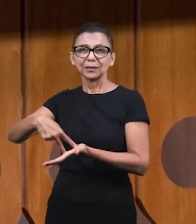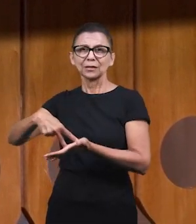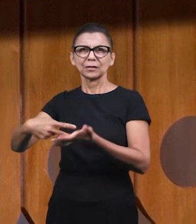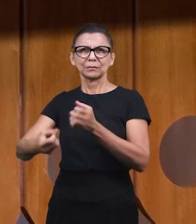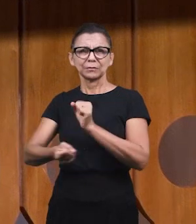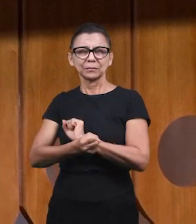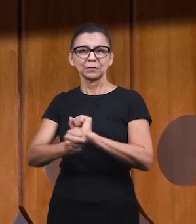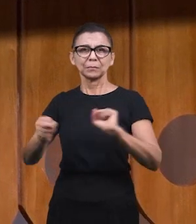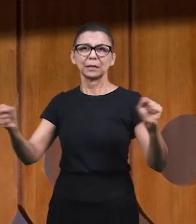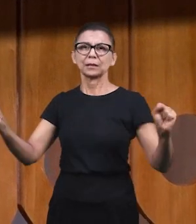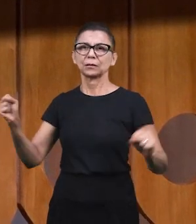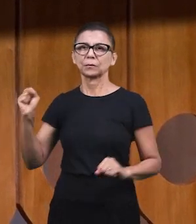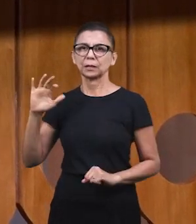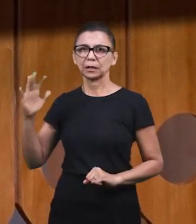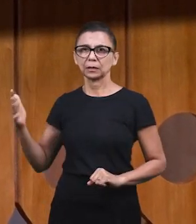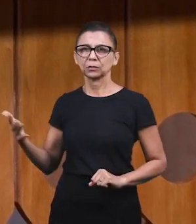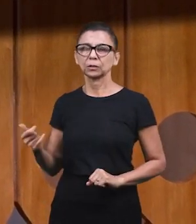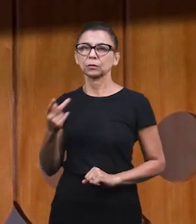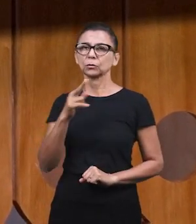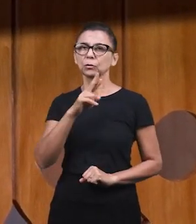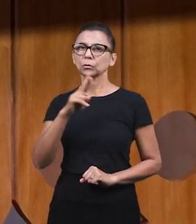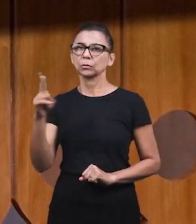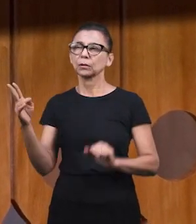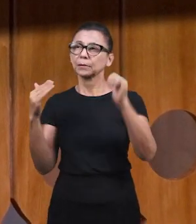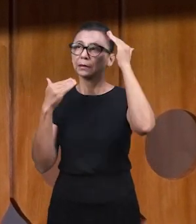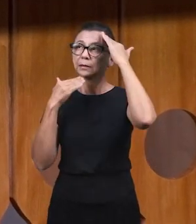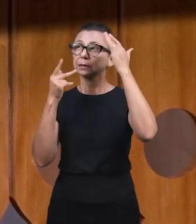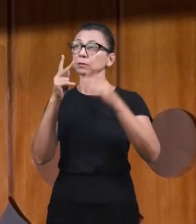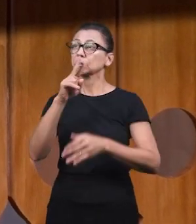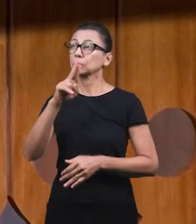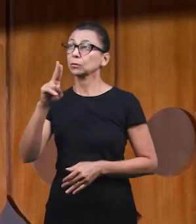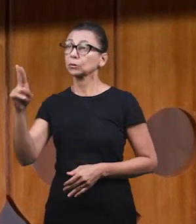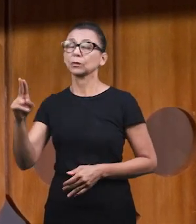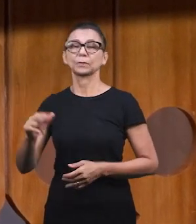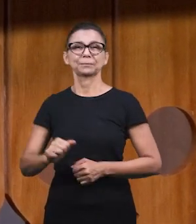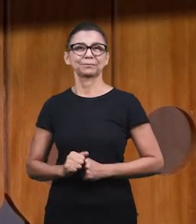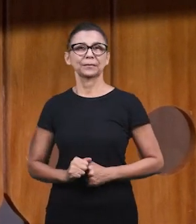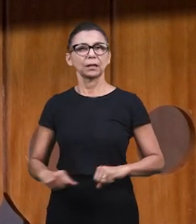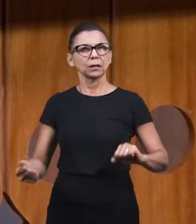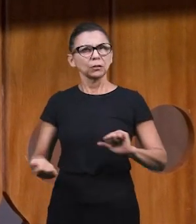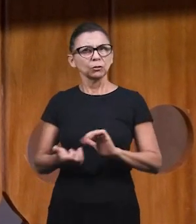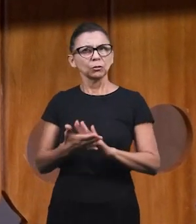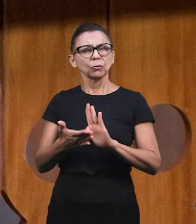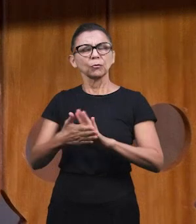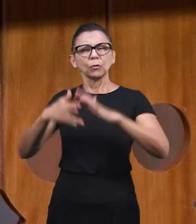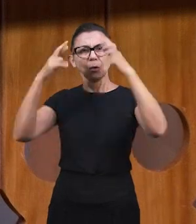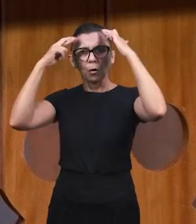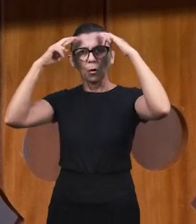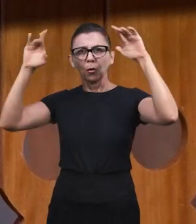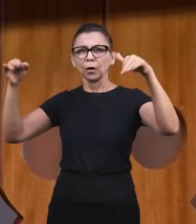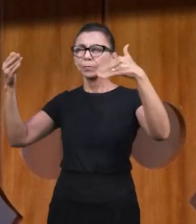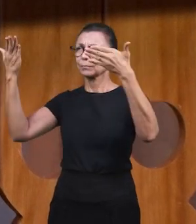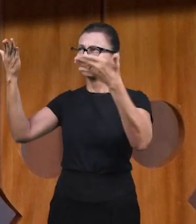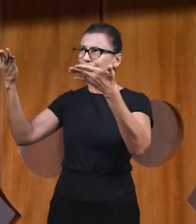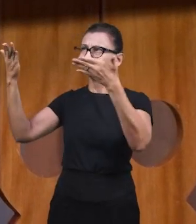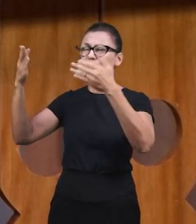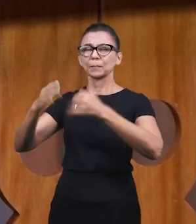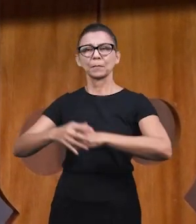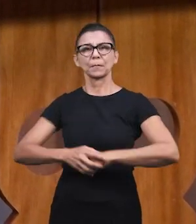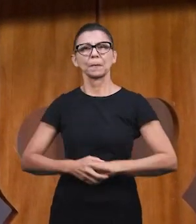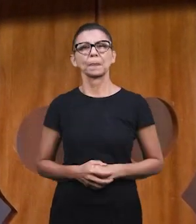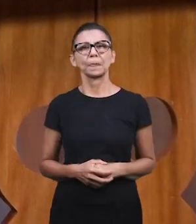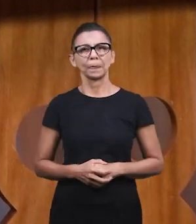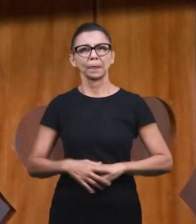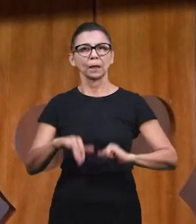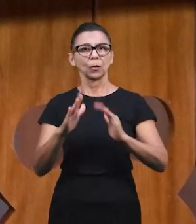чтобы мы могли, встав с наших колен, освобожденные, славить и хвалить Тебя, ибо Тебе принадлежит вся слава, вся хвала,